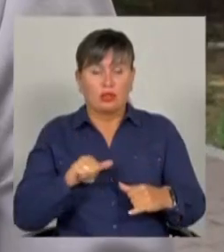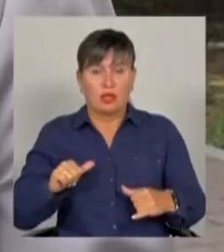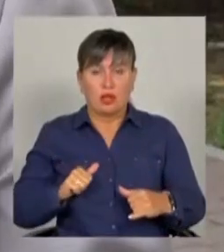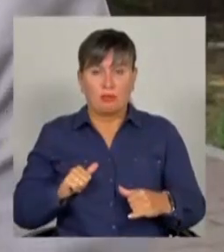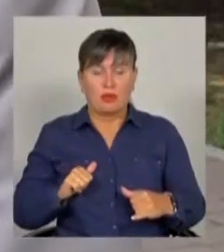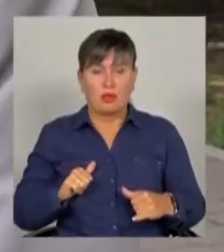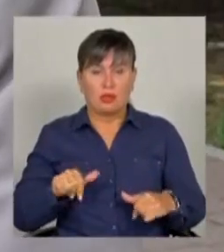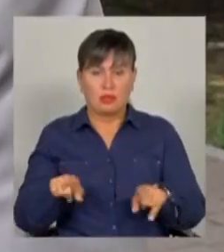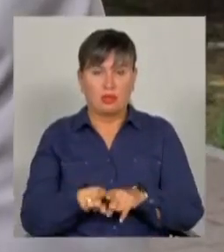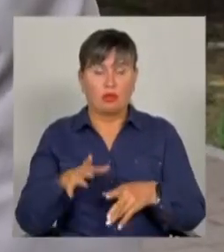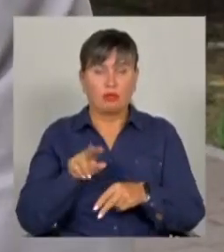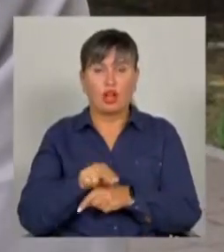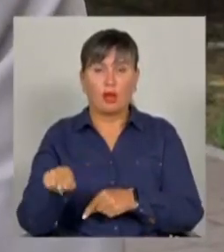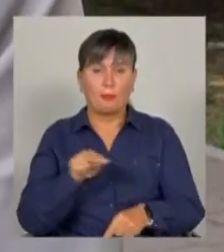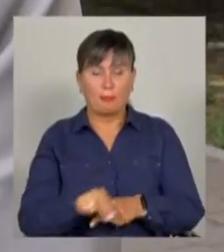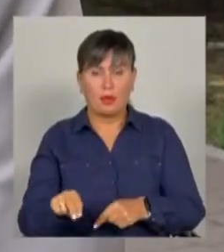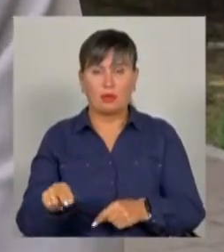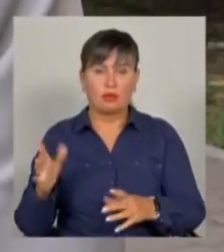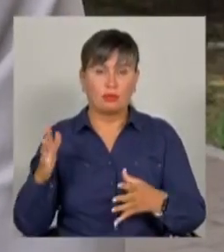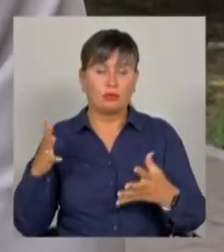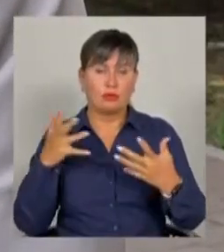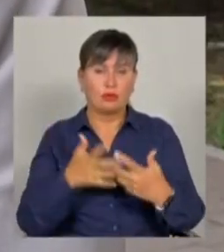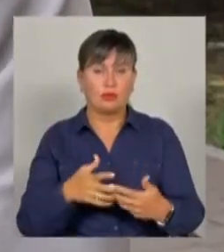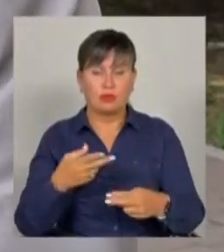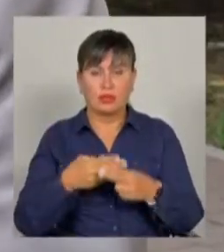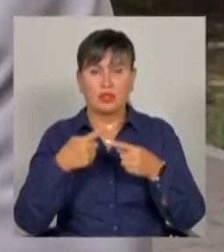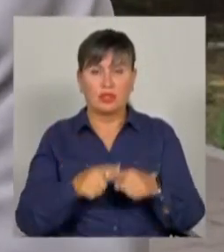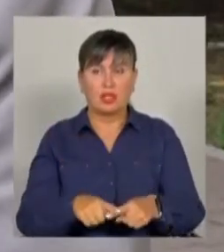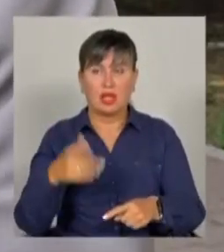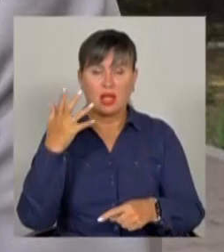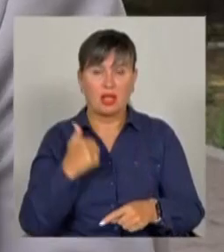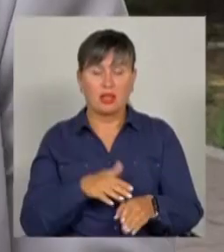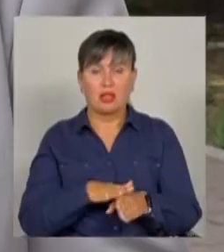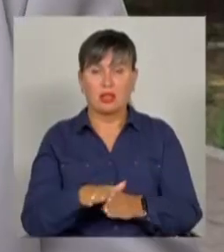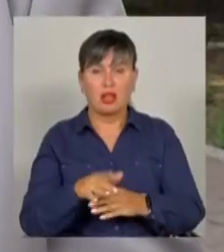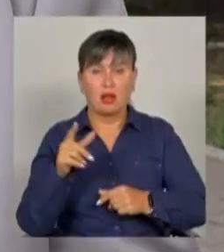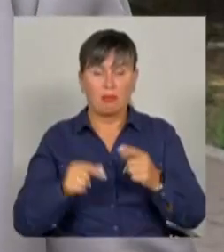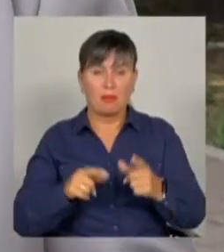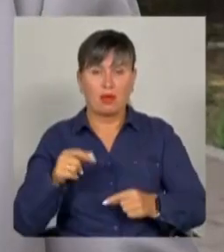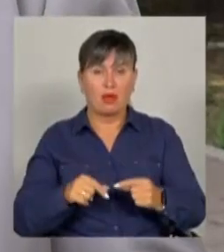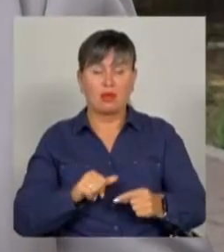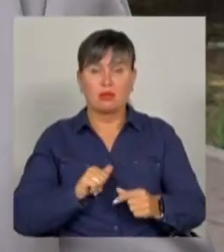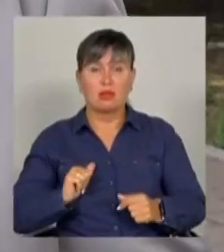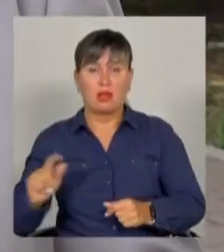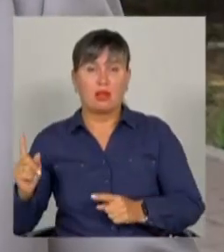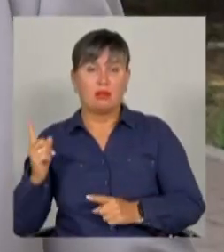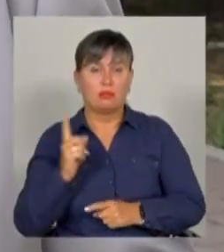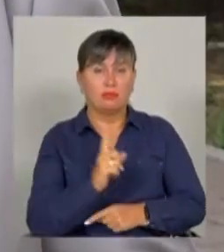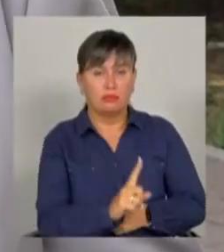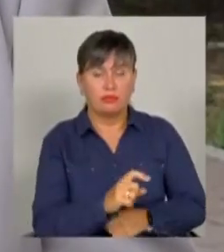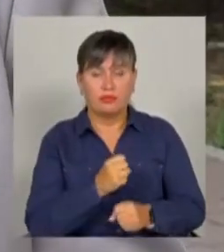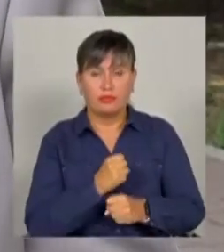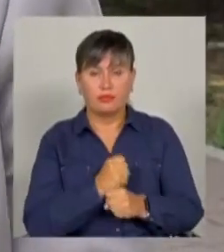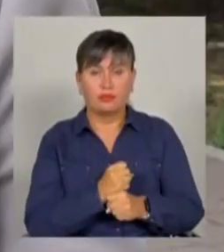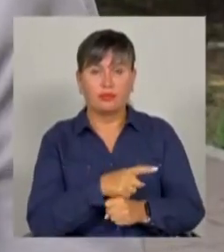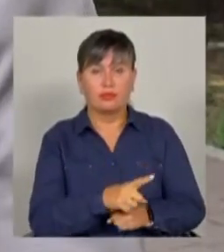самопроизвольно, настолько она уже обучена, адаптирована именно к этой технике. Когда наполняется молоко, она сама подходит именно к